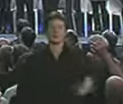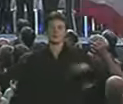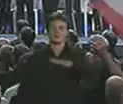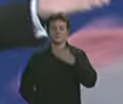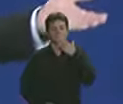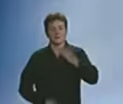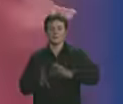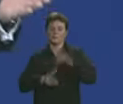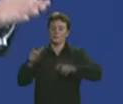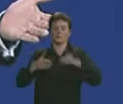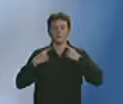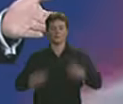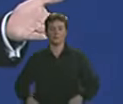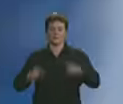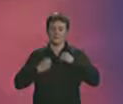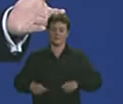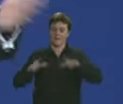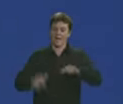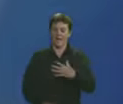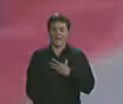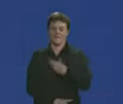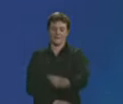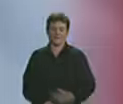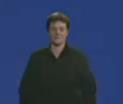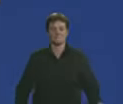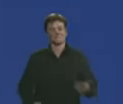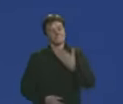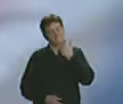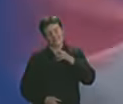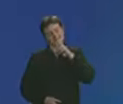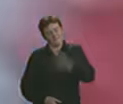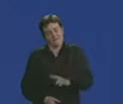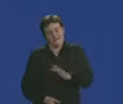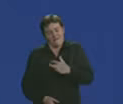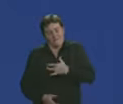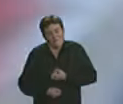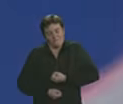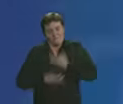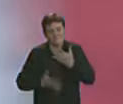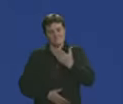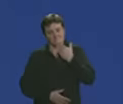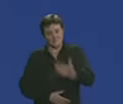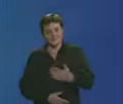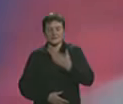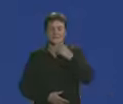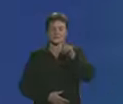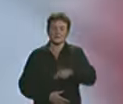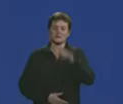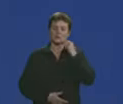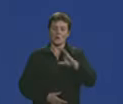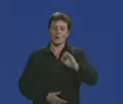Merci à tous les parlementaires qui m'ont reçu. Merci du fond du cœur. Merci à Jean-François Copé.